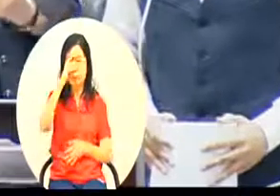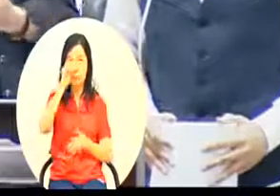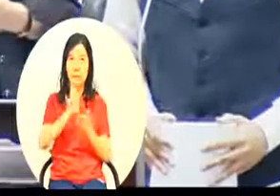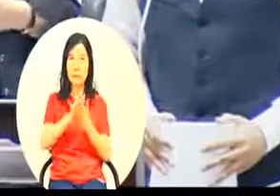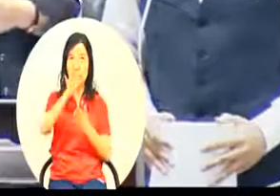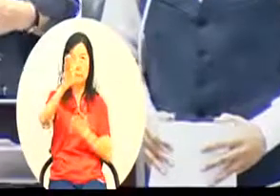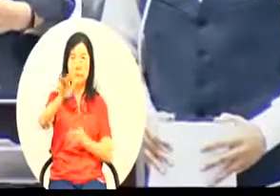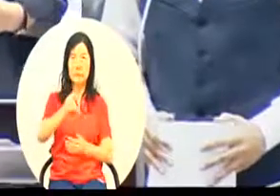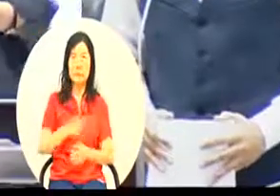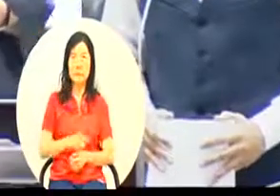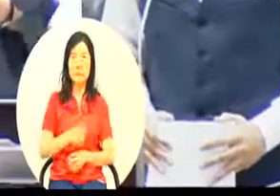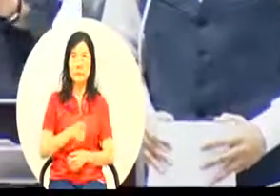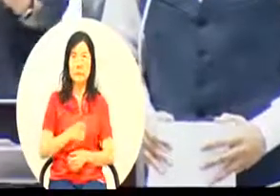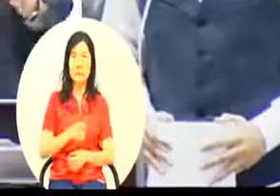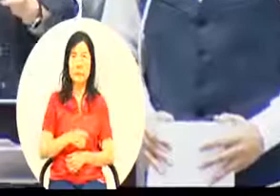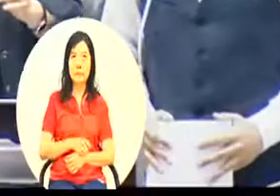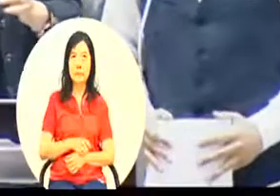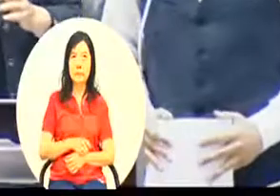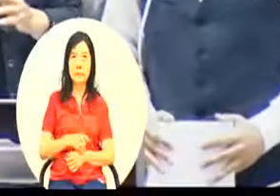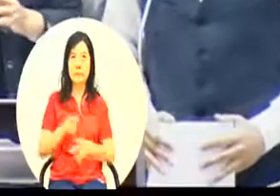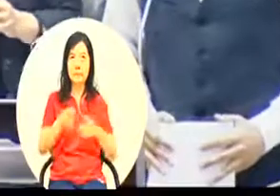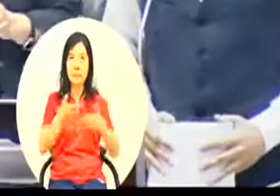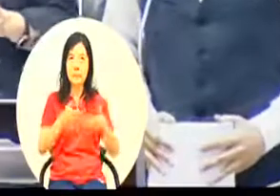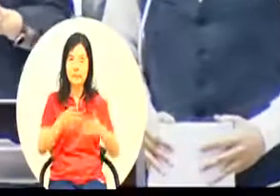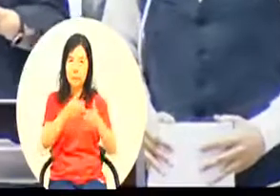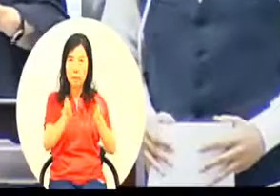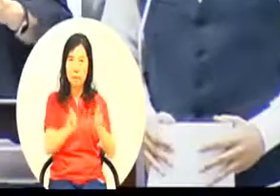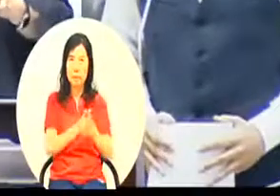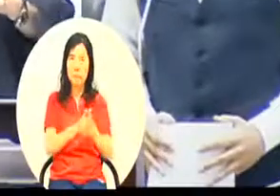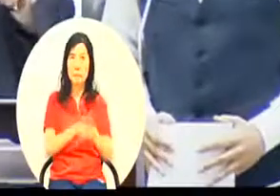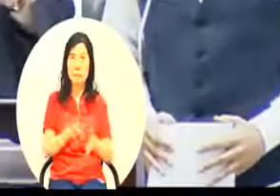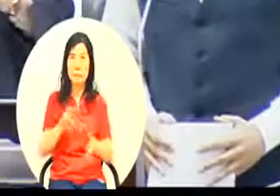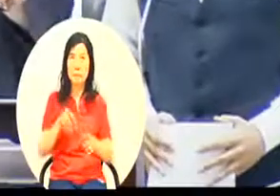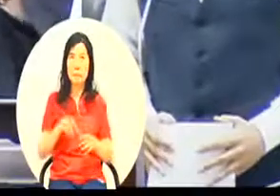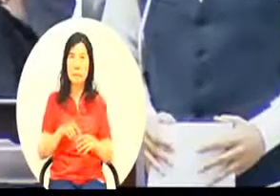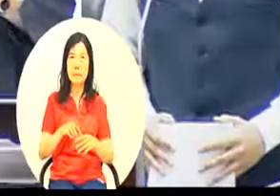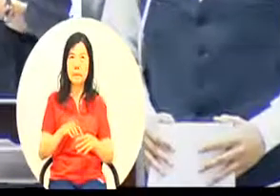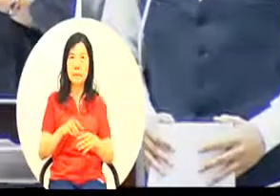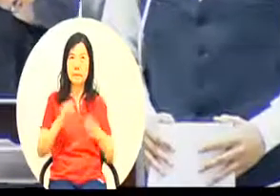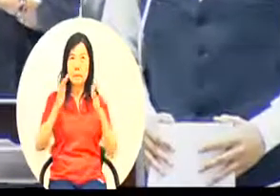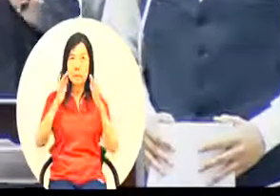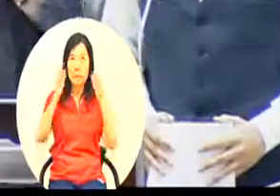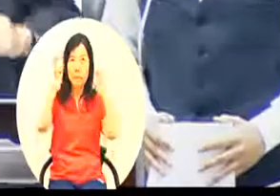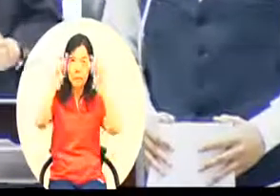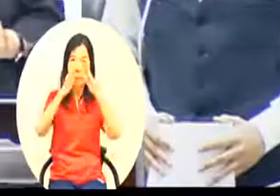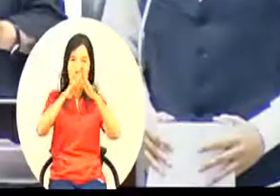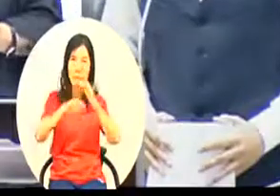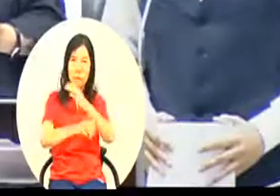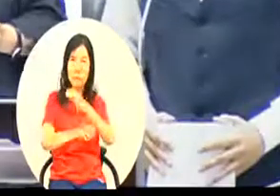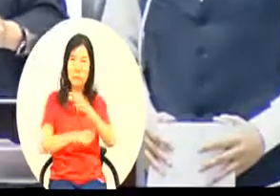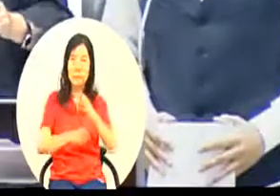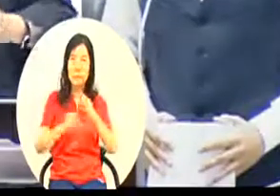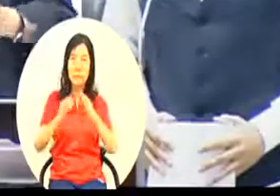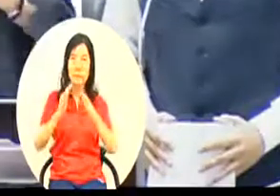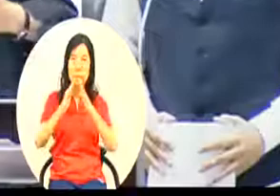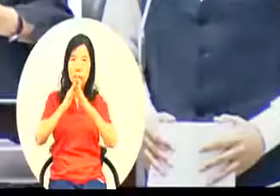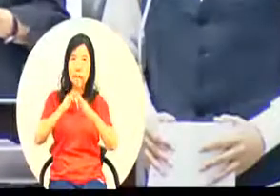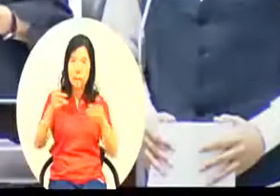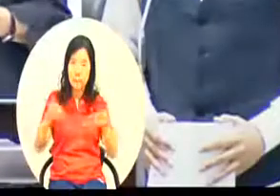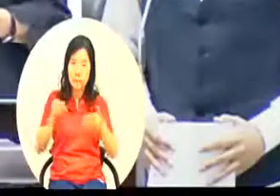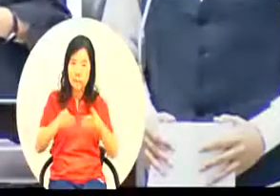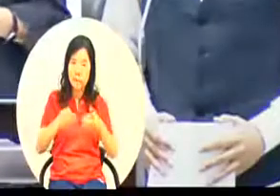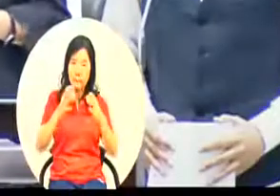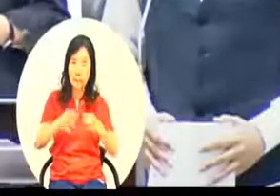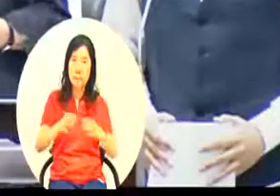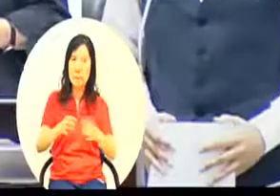来我们的公务团队在整合高雄基础市政的建设上更应